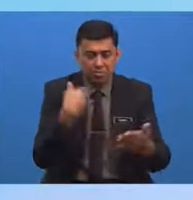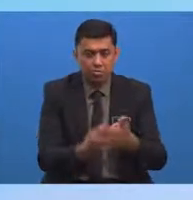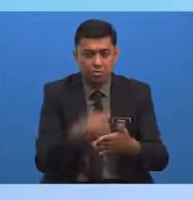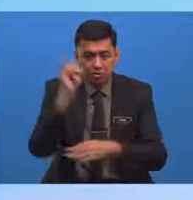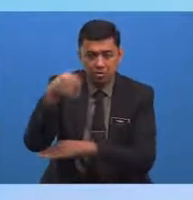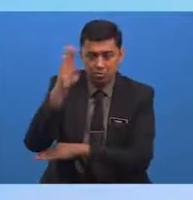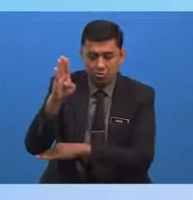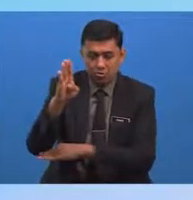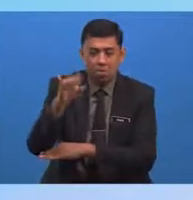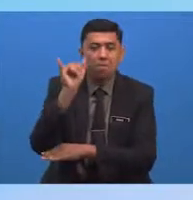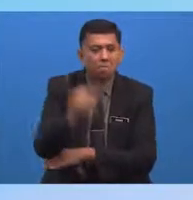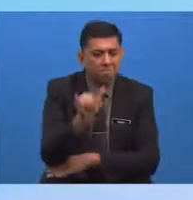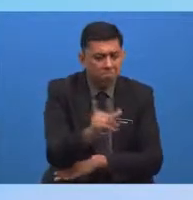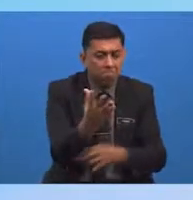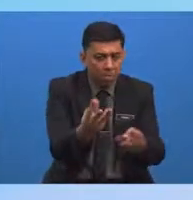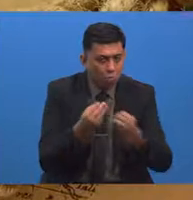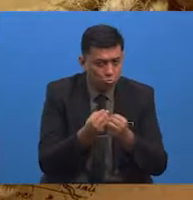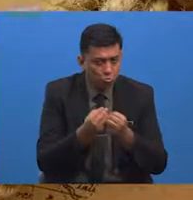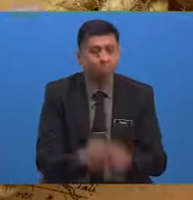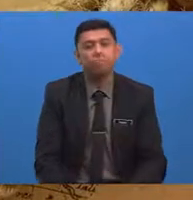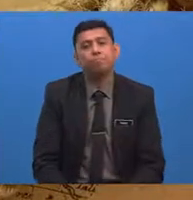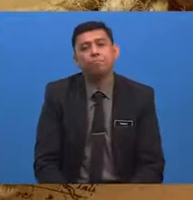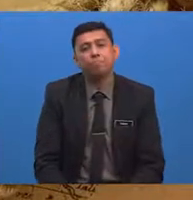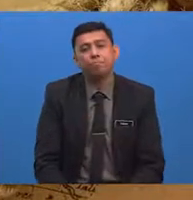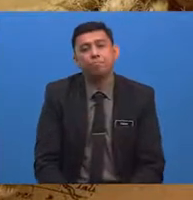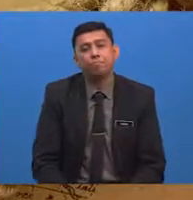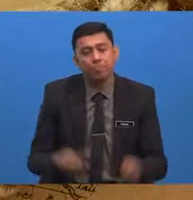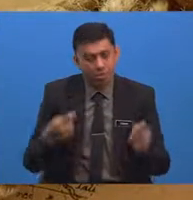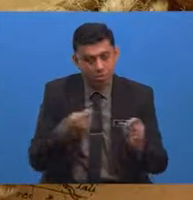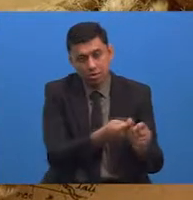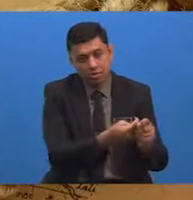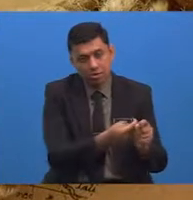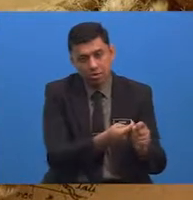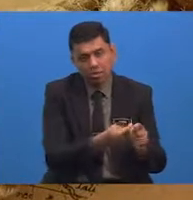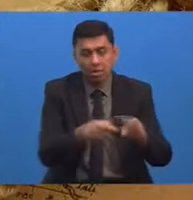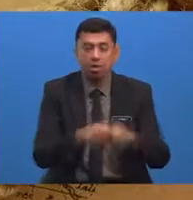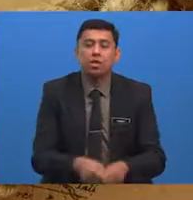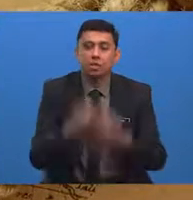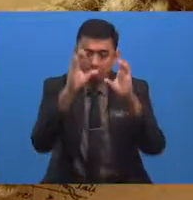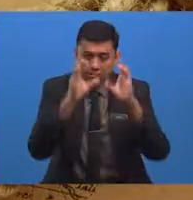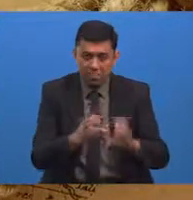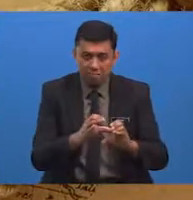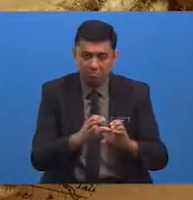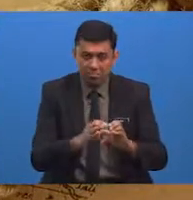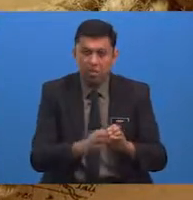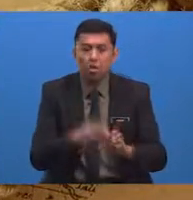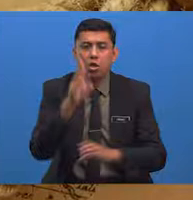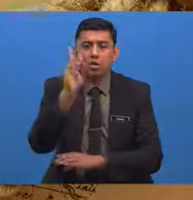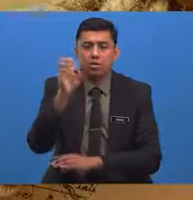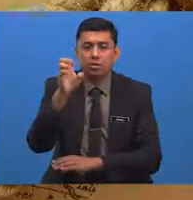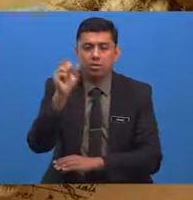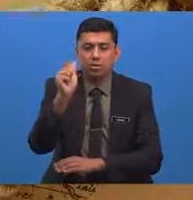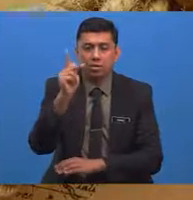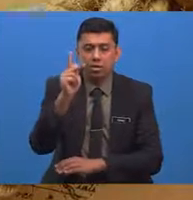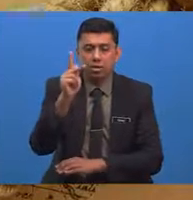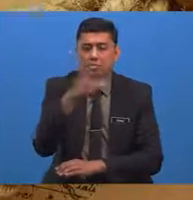James Brooke bersetuju menerimanya. James Brooke turut menggunakan strategi desakan dan ugutan. Desakan